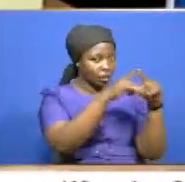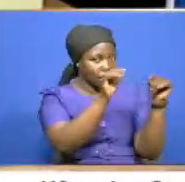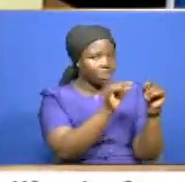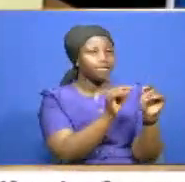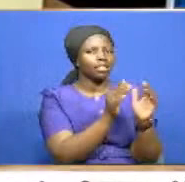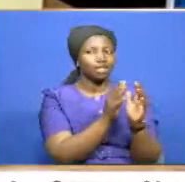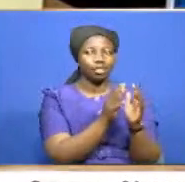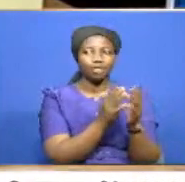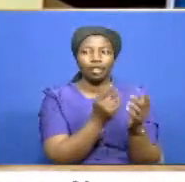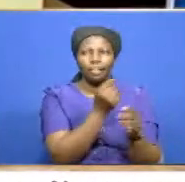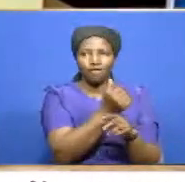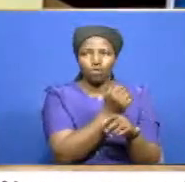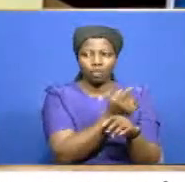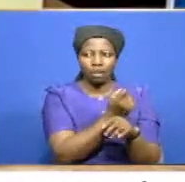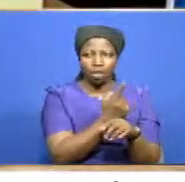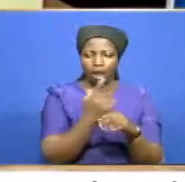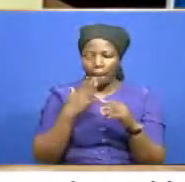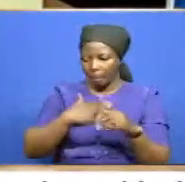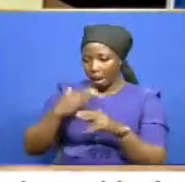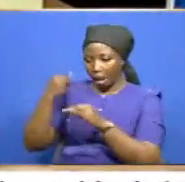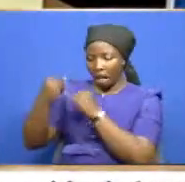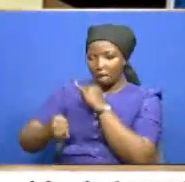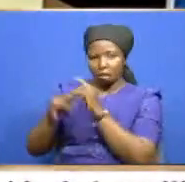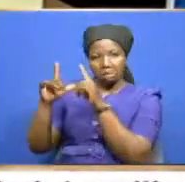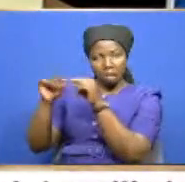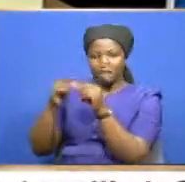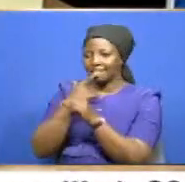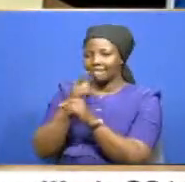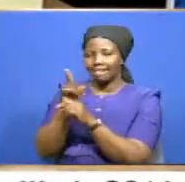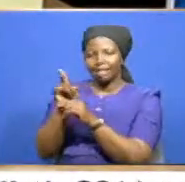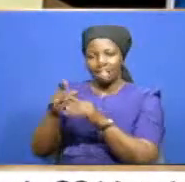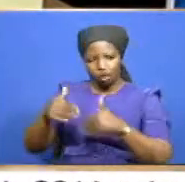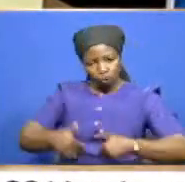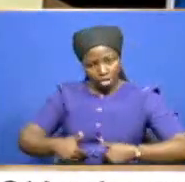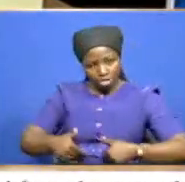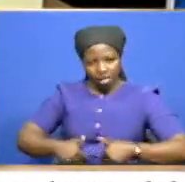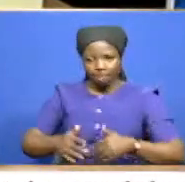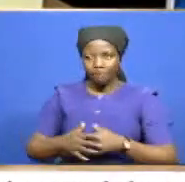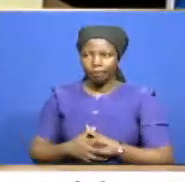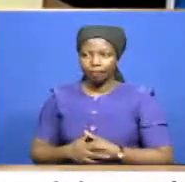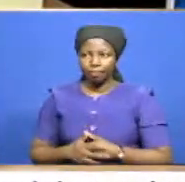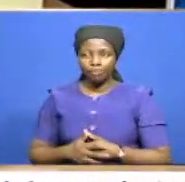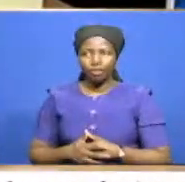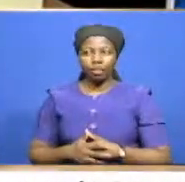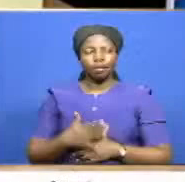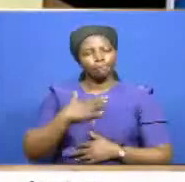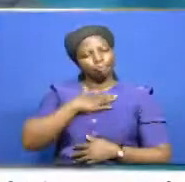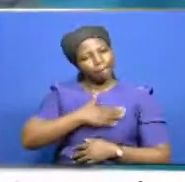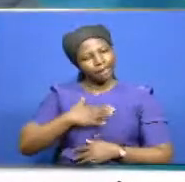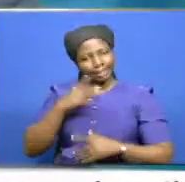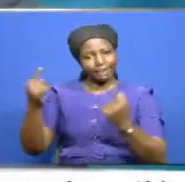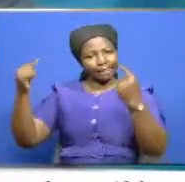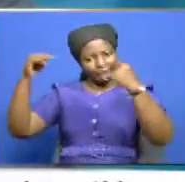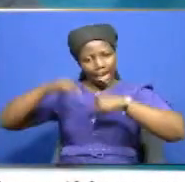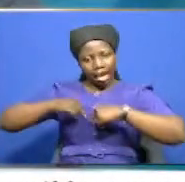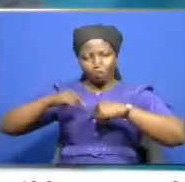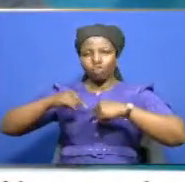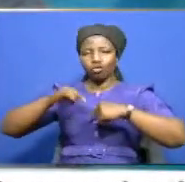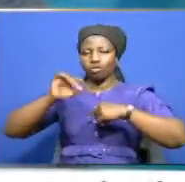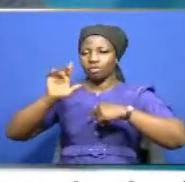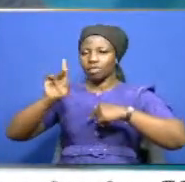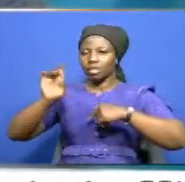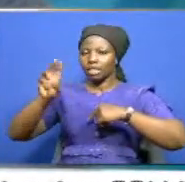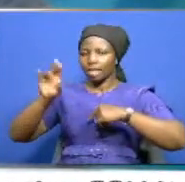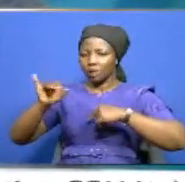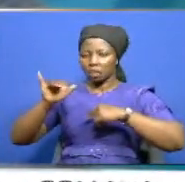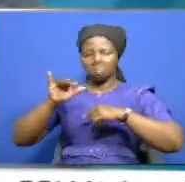sekunde chache. Neno langu la mwisho ni kuambia wale vijana wameongea juu yao ili wakuje KEWI wapate cheti, ili